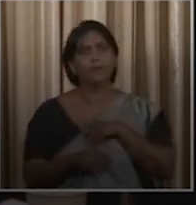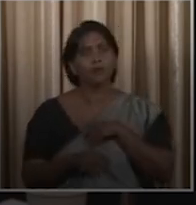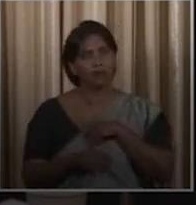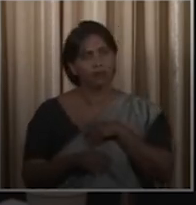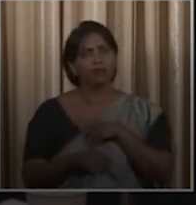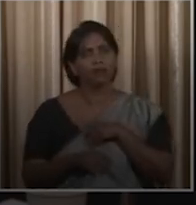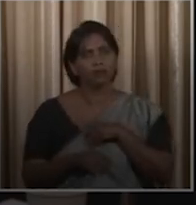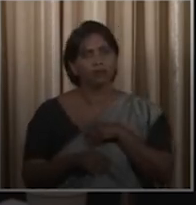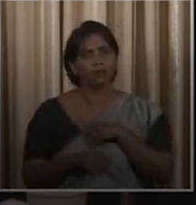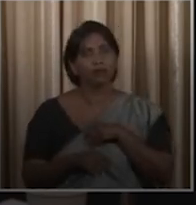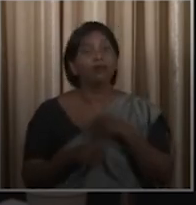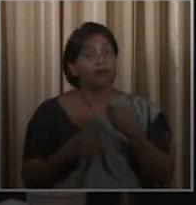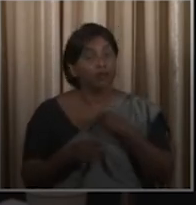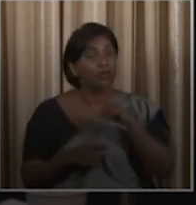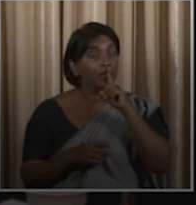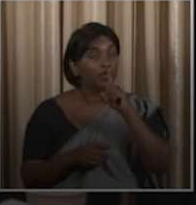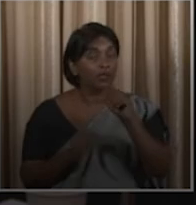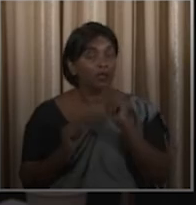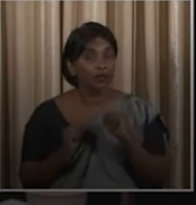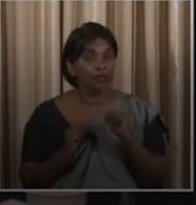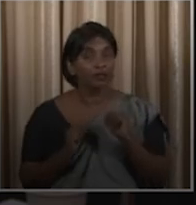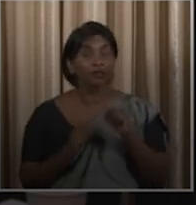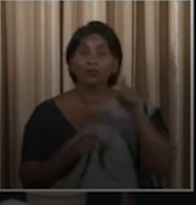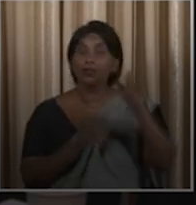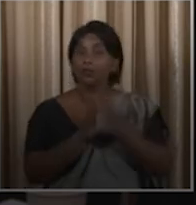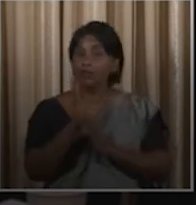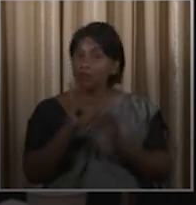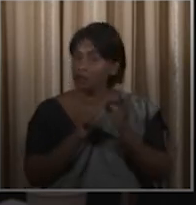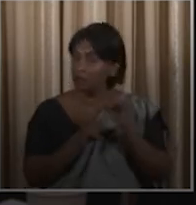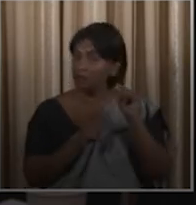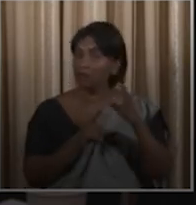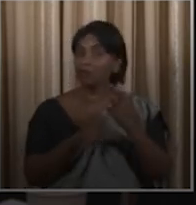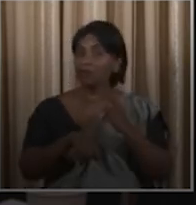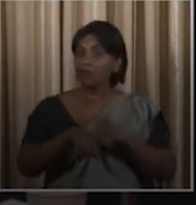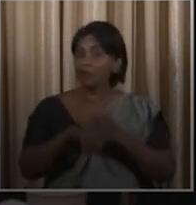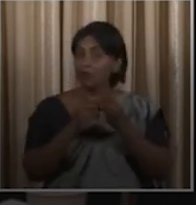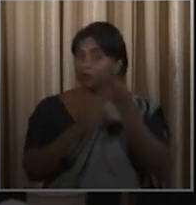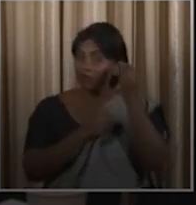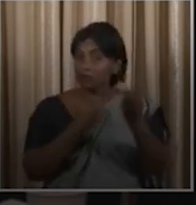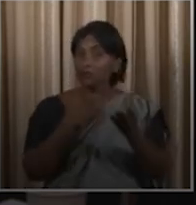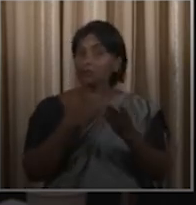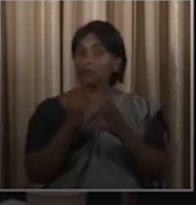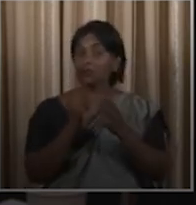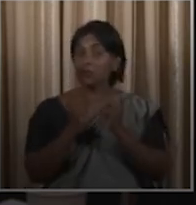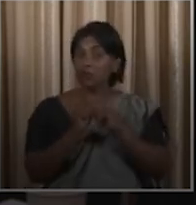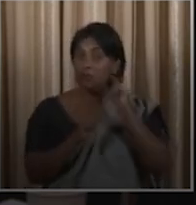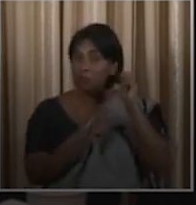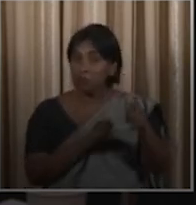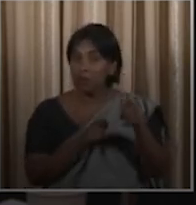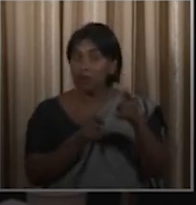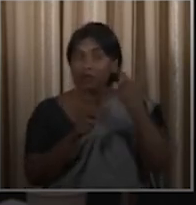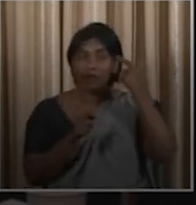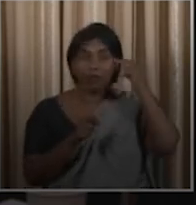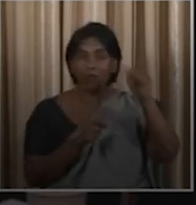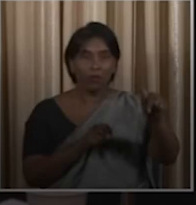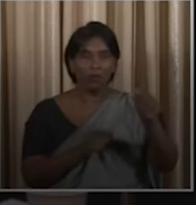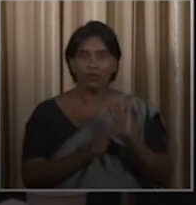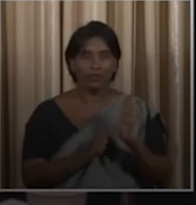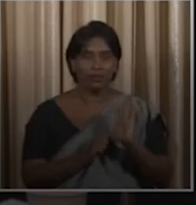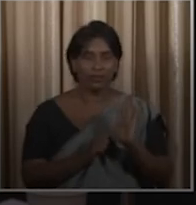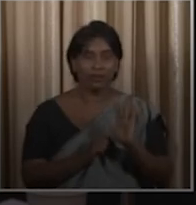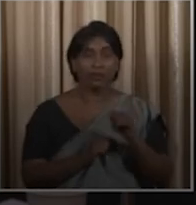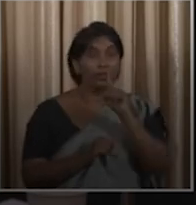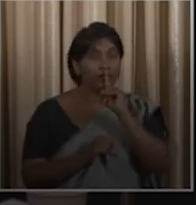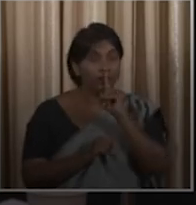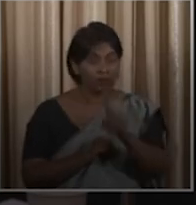mukod. Eh menteri orang ada warap pesawat lepen orang di mana wak lepen orang kita saat ke nevei meter selekir itu bahagian koran. Meter selekir itu bahagian koran